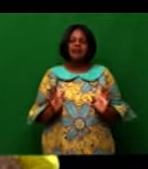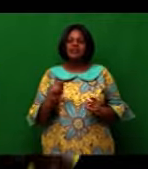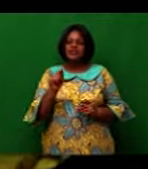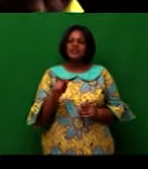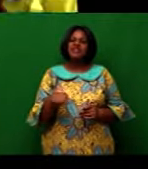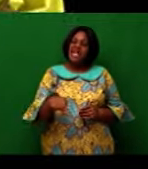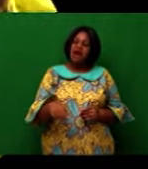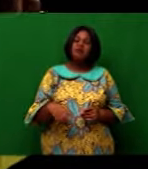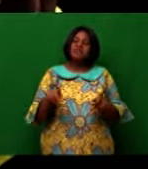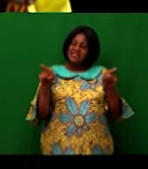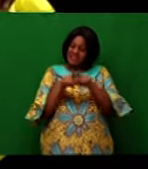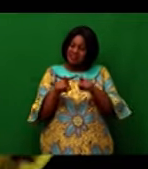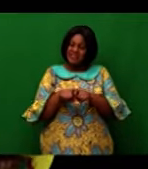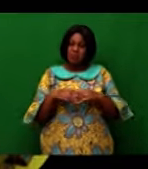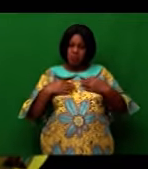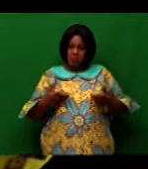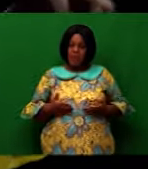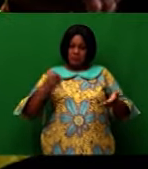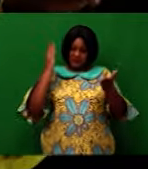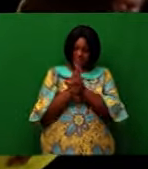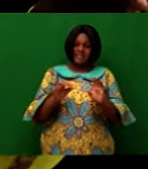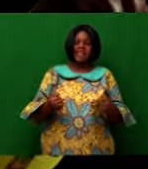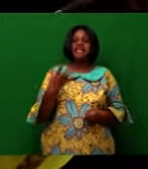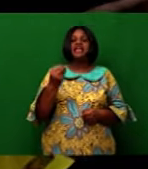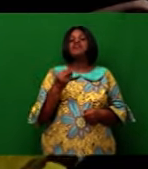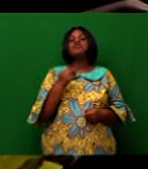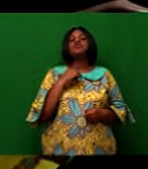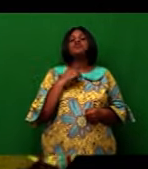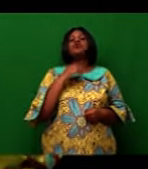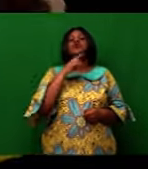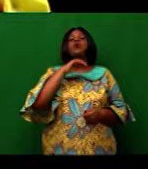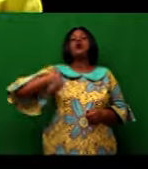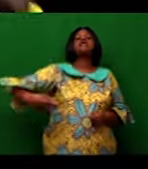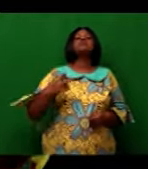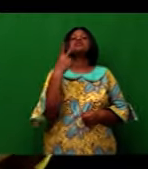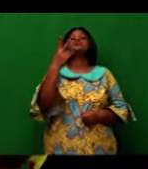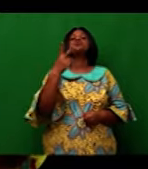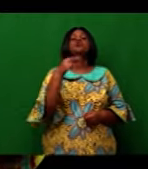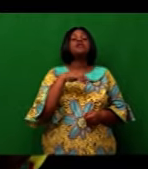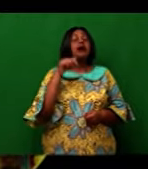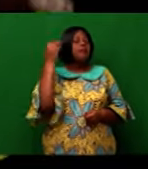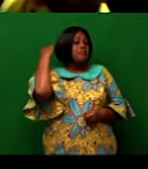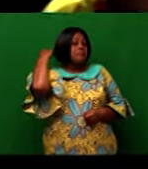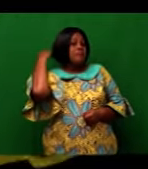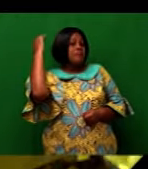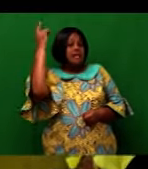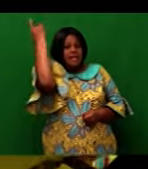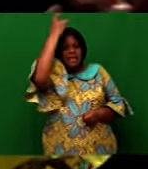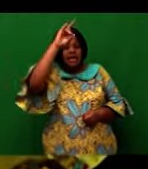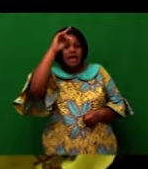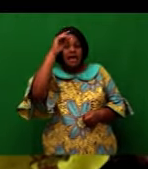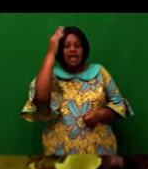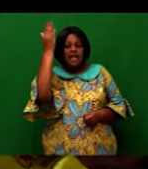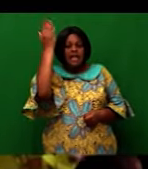mazuva ano achiitawo futi mabarika izvozvo ndo rinorapera iri tinomwe mudzimai kuGlenview. Murume akazviura